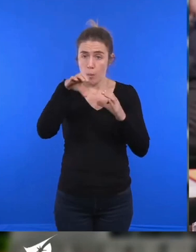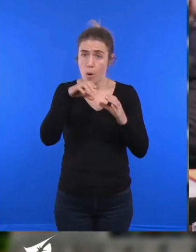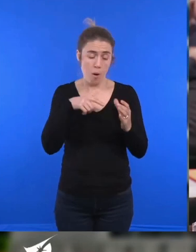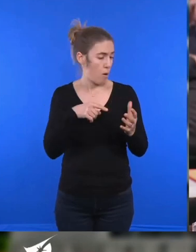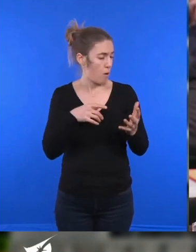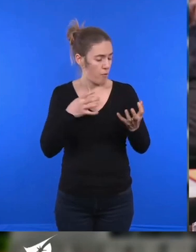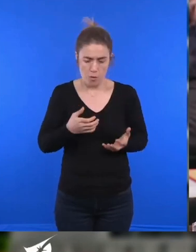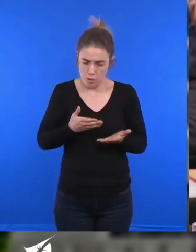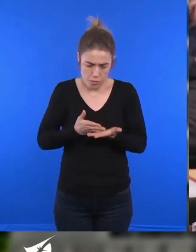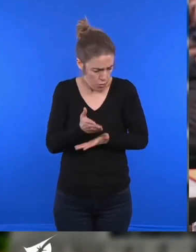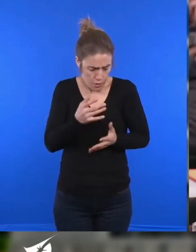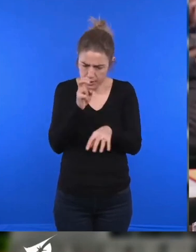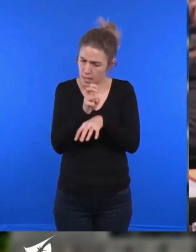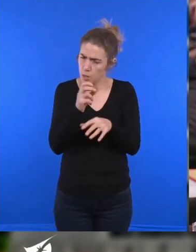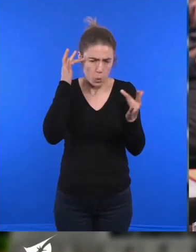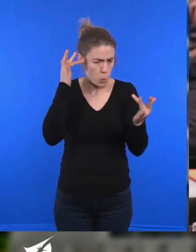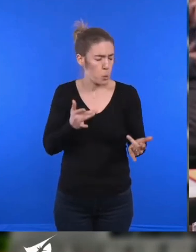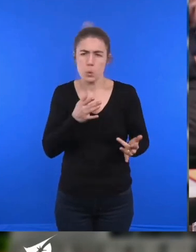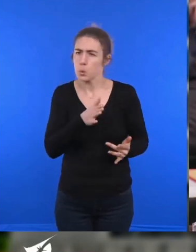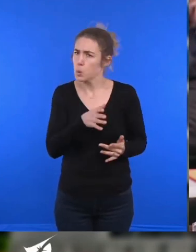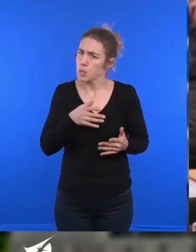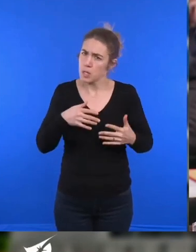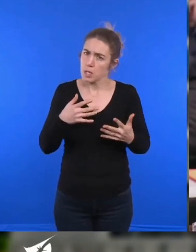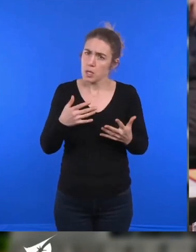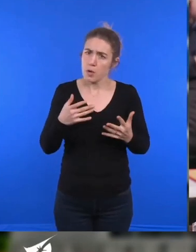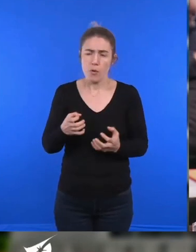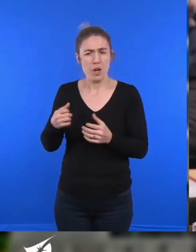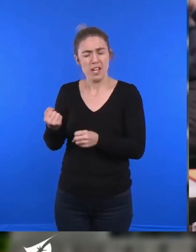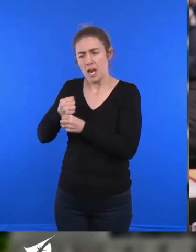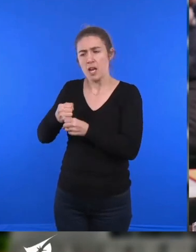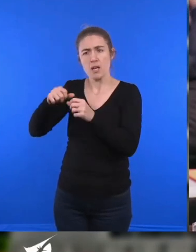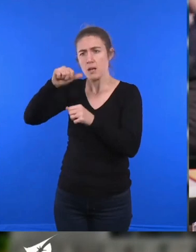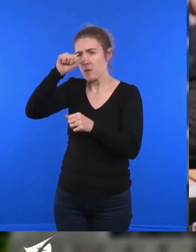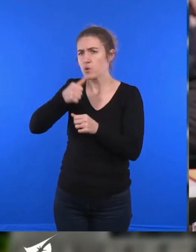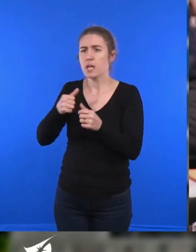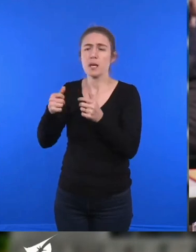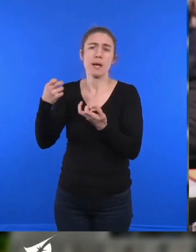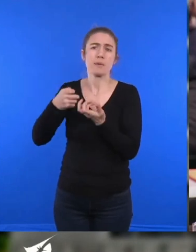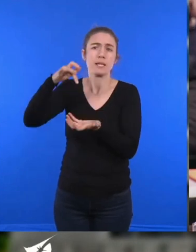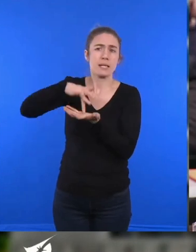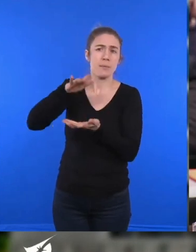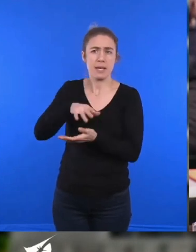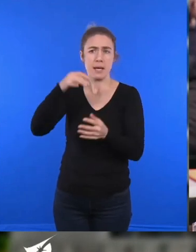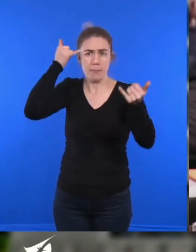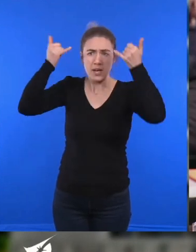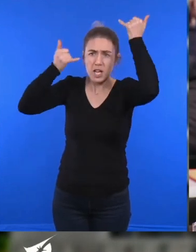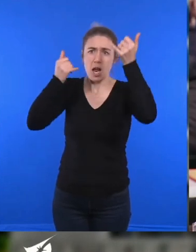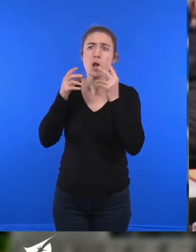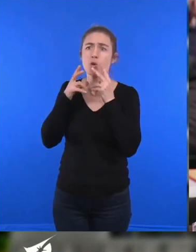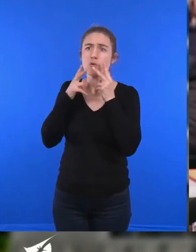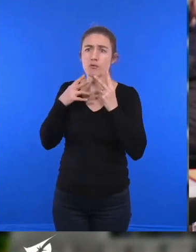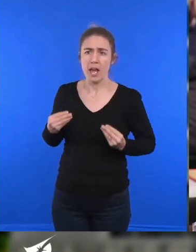son ambition culturelle, qui est capable de sortir deux grands musées, une cité des imaginaires et son musée Jules Verne, de rénover un